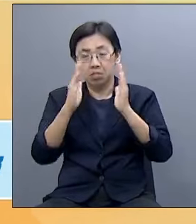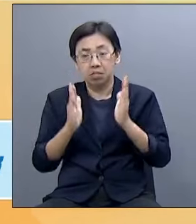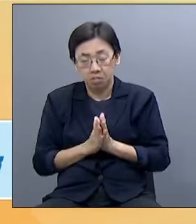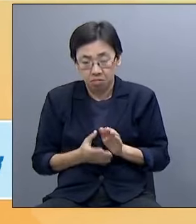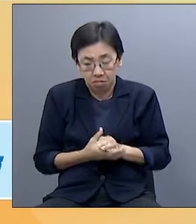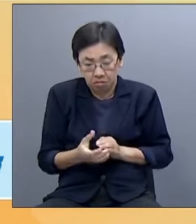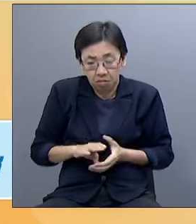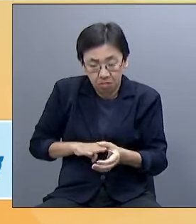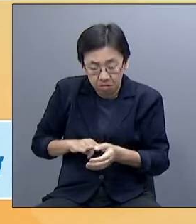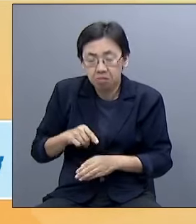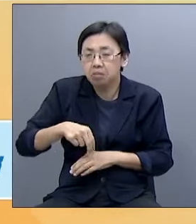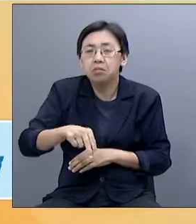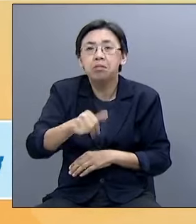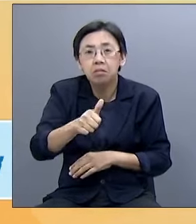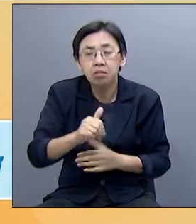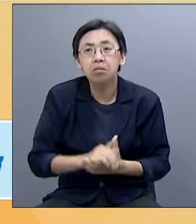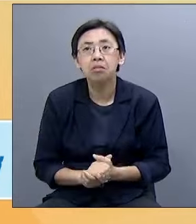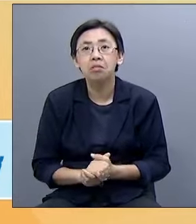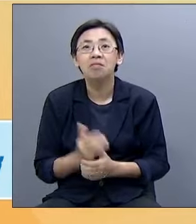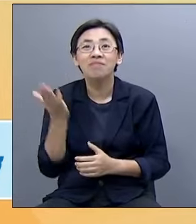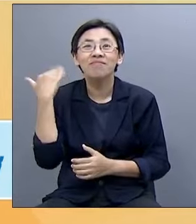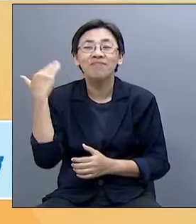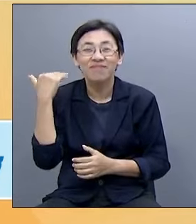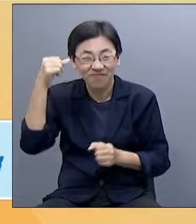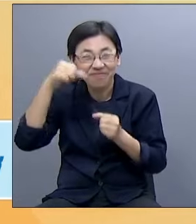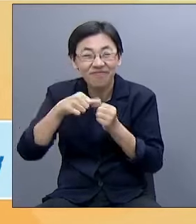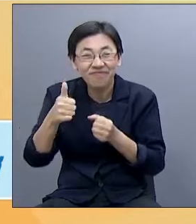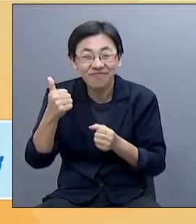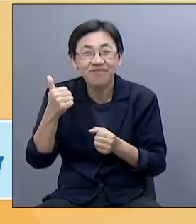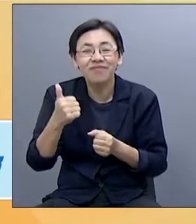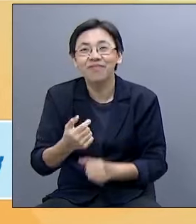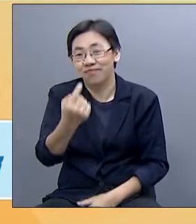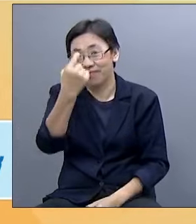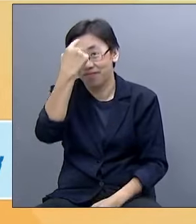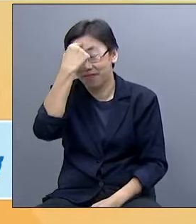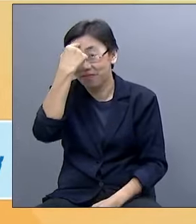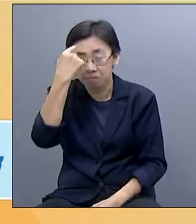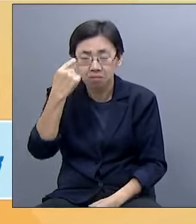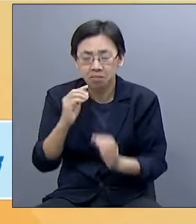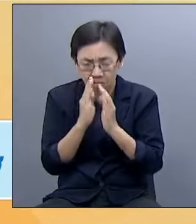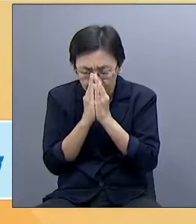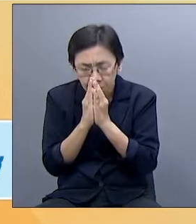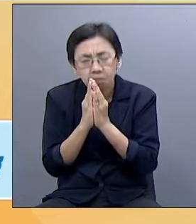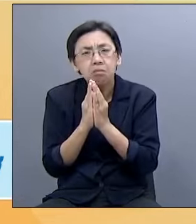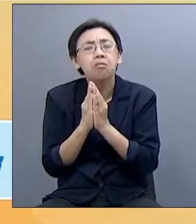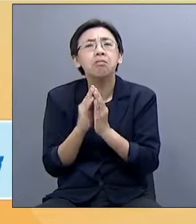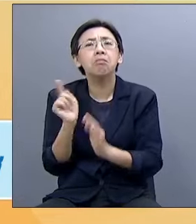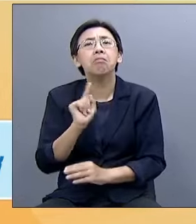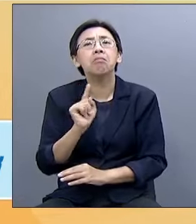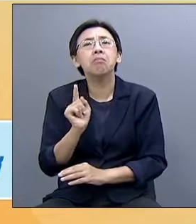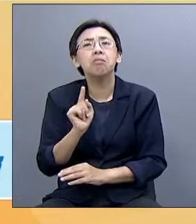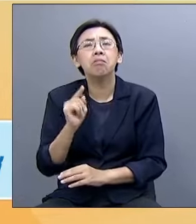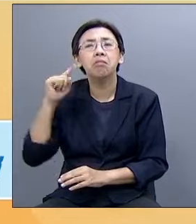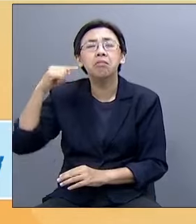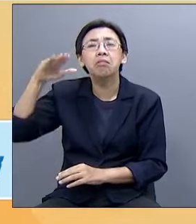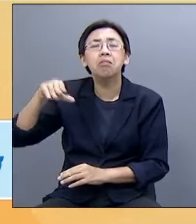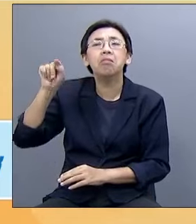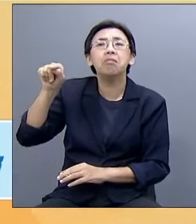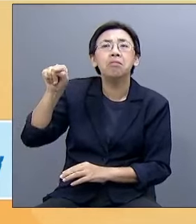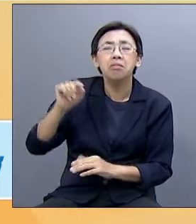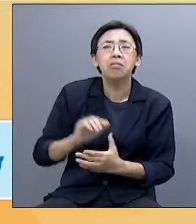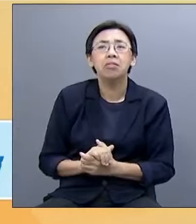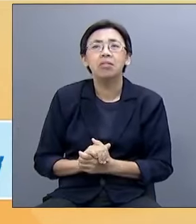ดที่ไปไหว้เทพทันใจใช่ไหม ใช่ ตรงนั้นจะมีเวิ้งเวิ้งอ ่ะเพราะพี่ต๊อปไปบ่อยเพราะน้องสาวพี่ต๊อปอยู่ที่นั่น น้องสาวอยู่ที่นั่นคือจะเดินแบบ